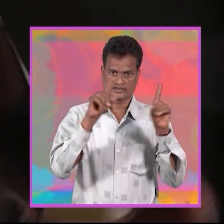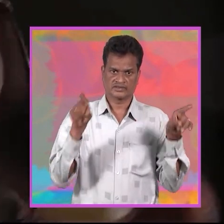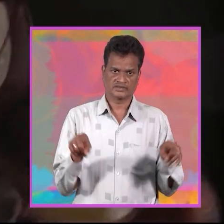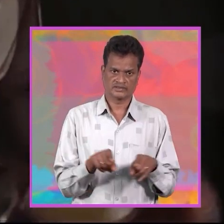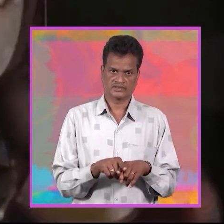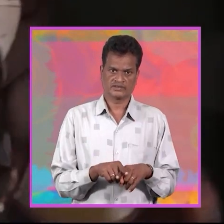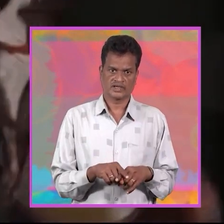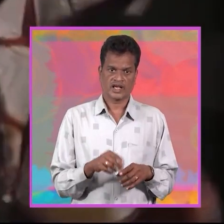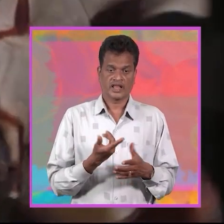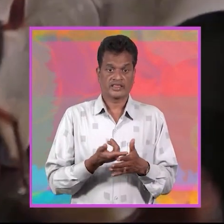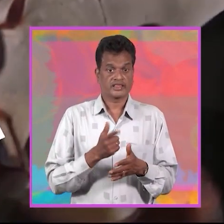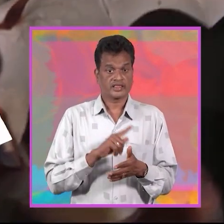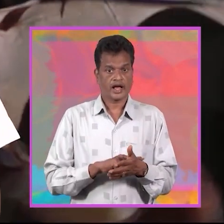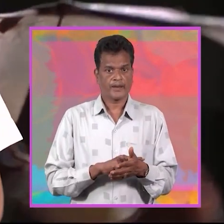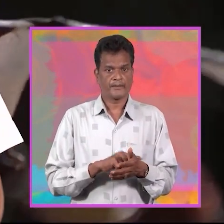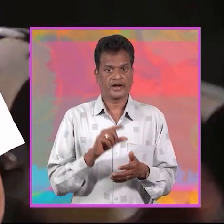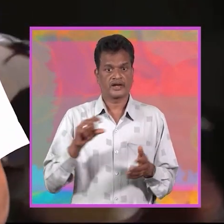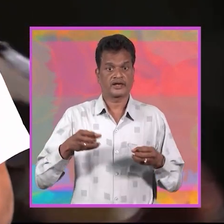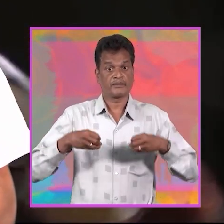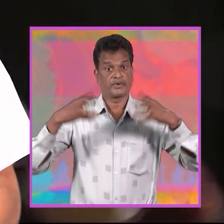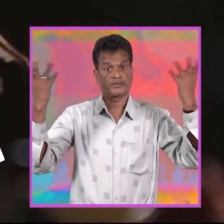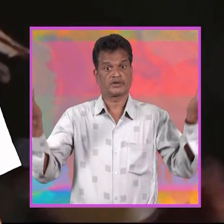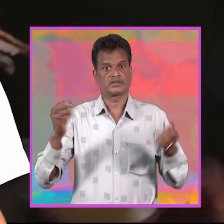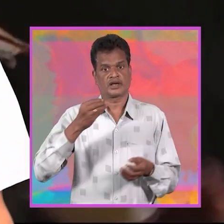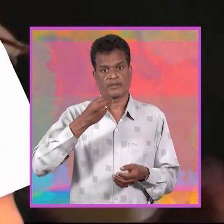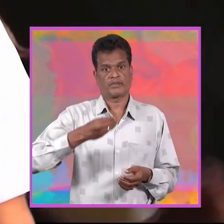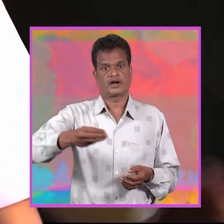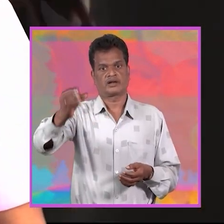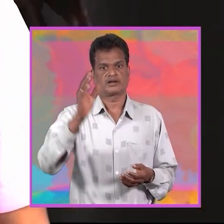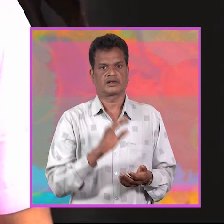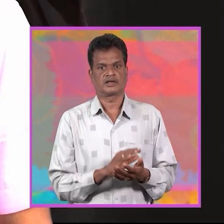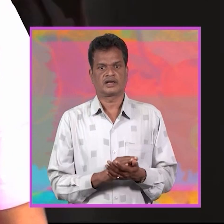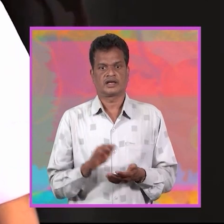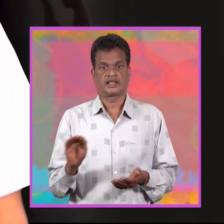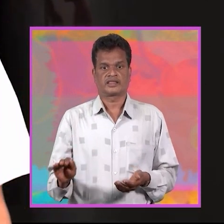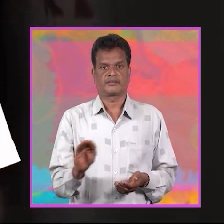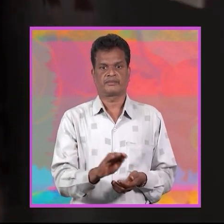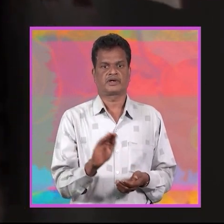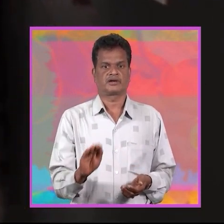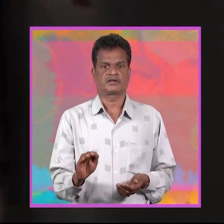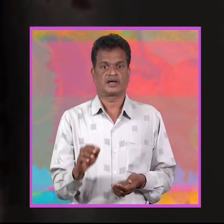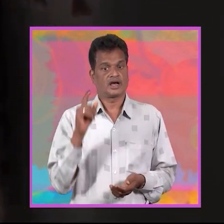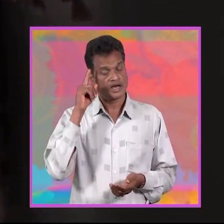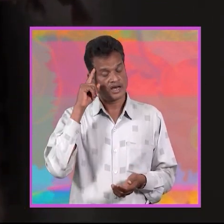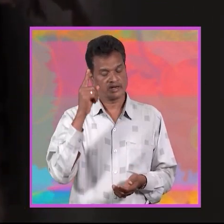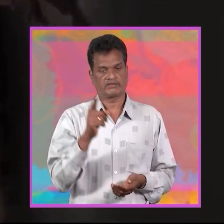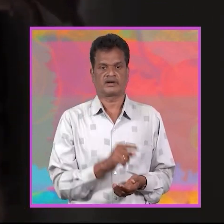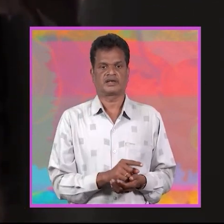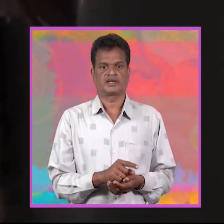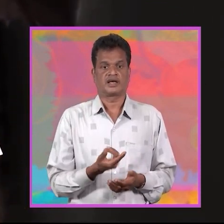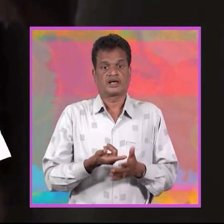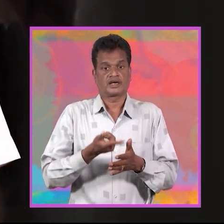தமிழ் இலக்கணம், தமிழினுடைய பெருமையை பற்றி ஒரு பாடல் உங்களுக்கு பாட இருக்கேன். தம்பி தம்பி அறிவாயா,